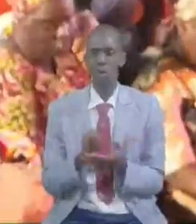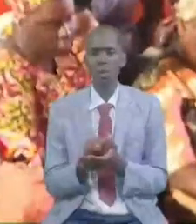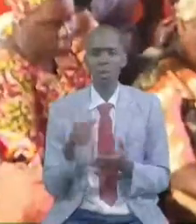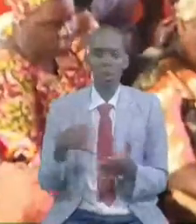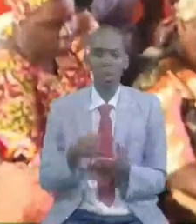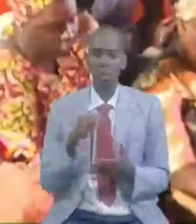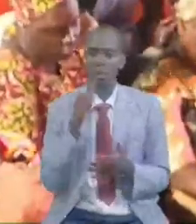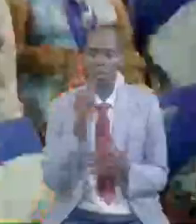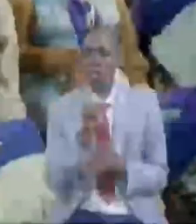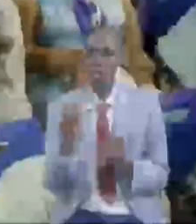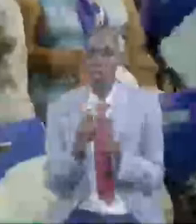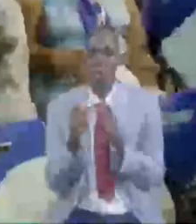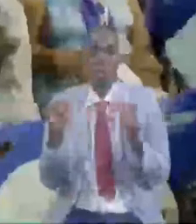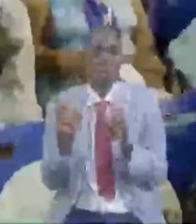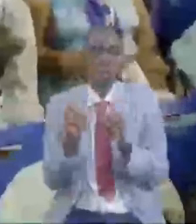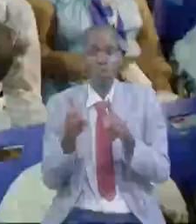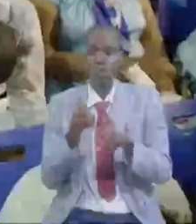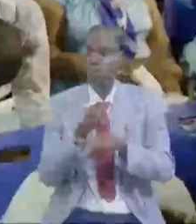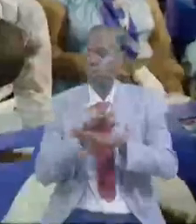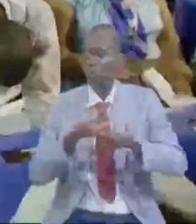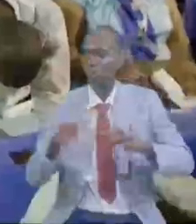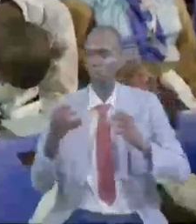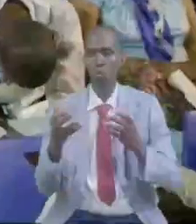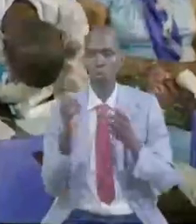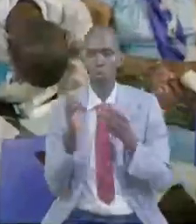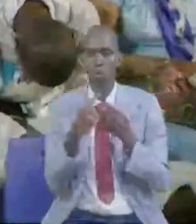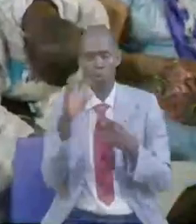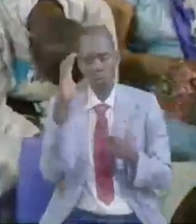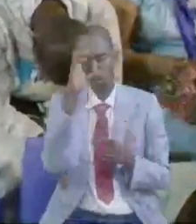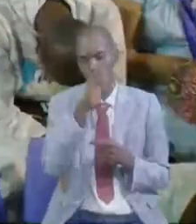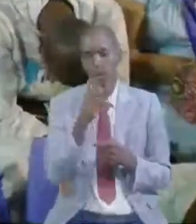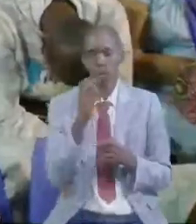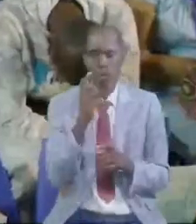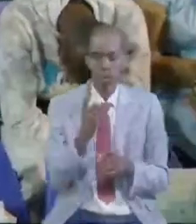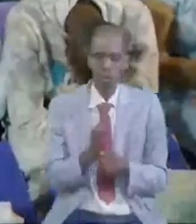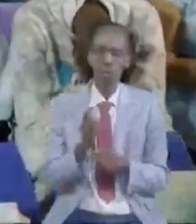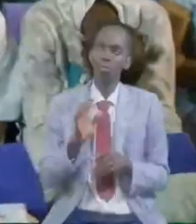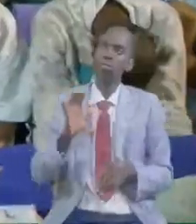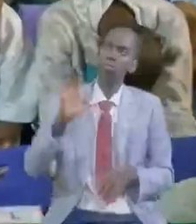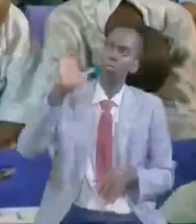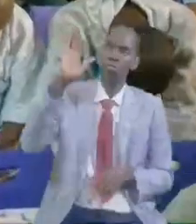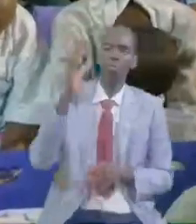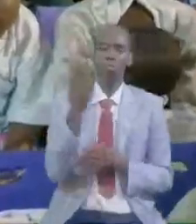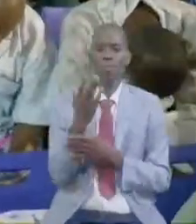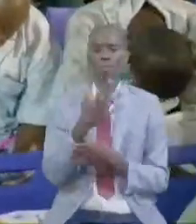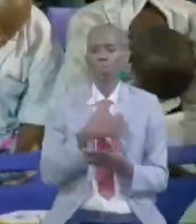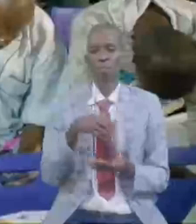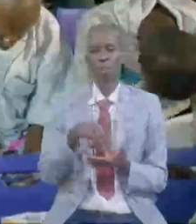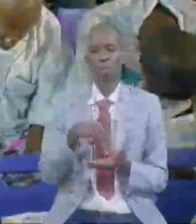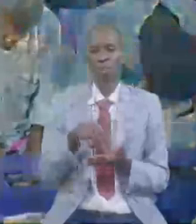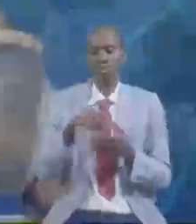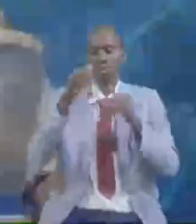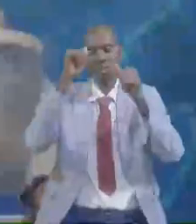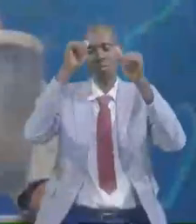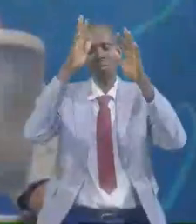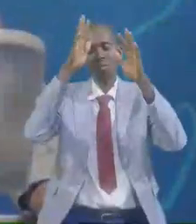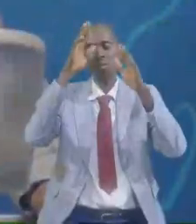chance pour toi. Tu ne dois pas rater ça. Lève ta main. Et tu te mets debout. Prions ensemble.